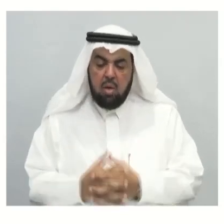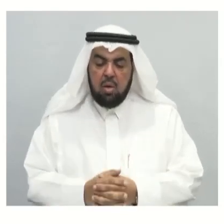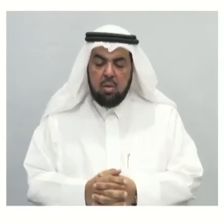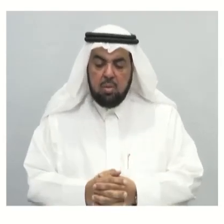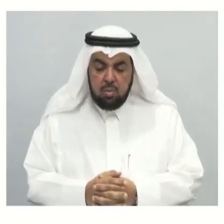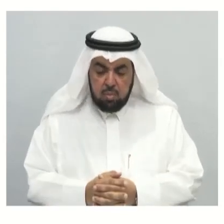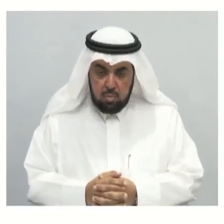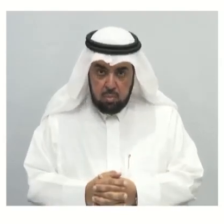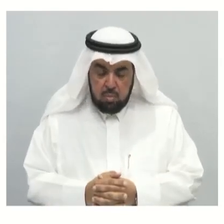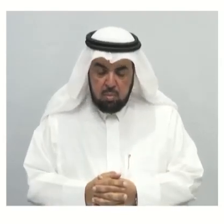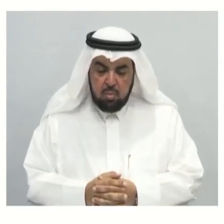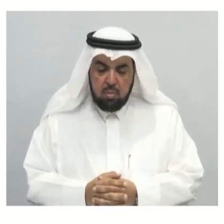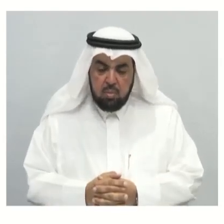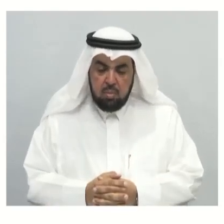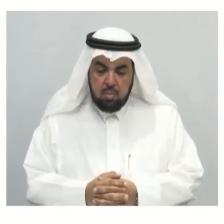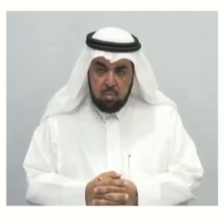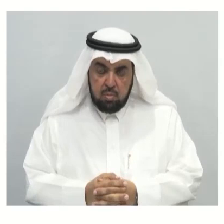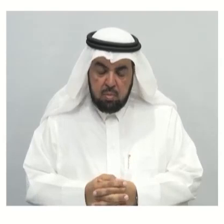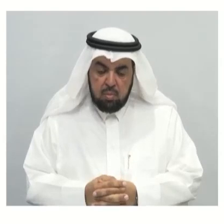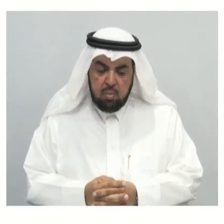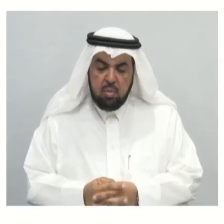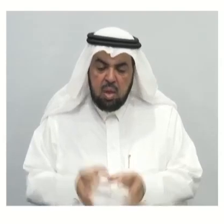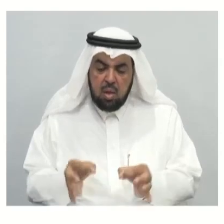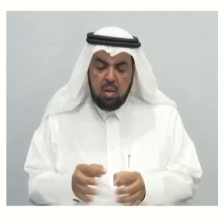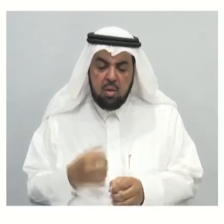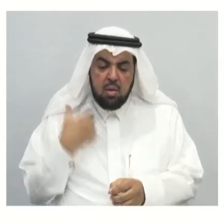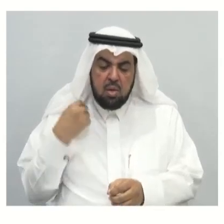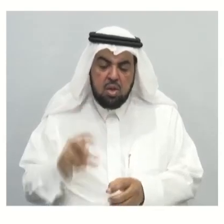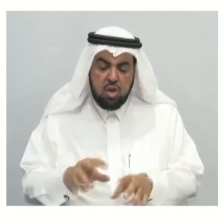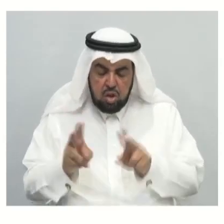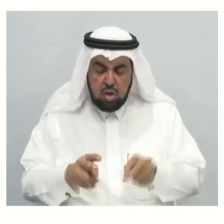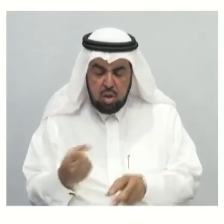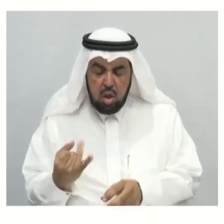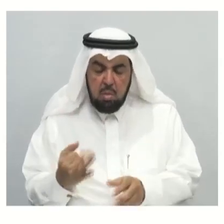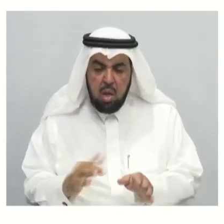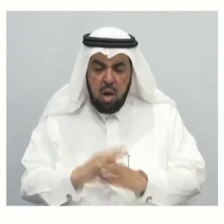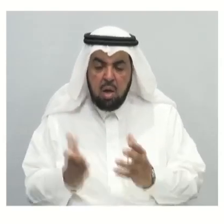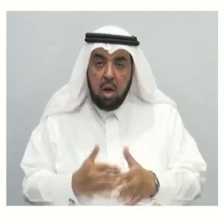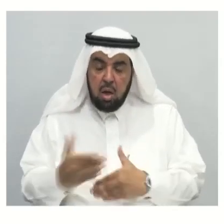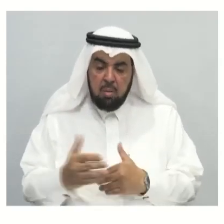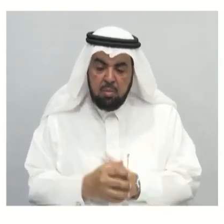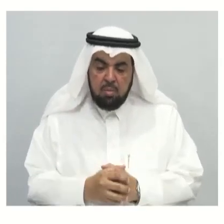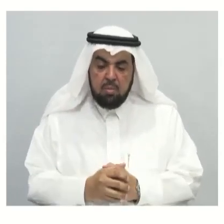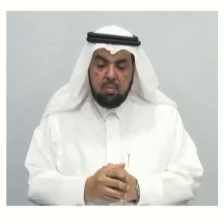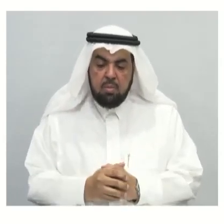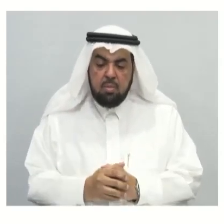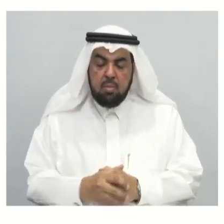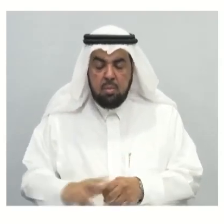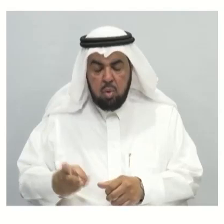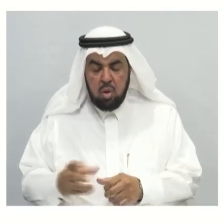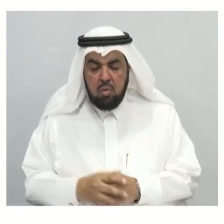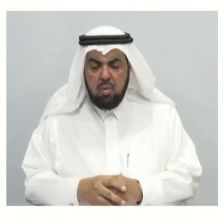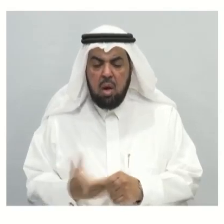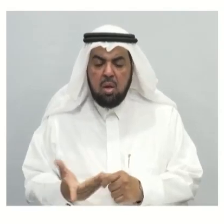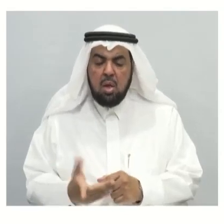الاعضاء اذا هنا في اللجان الدائمه او نص الميثاق على تشكيل عدد من اللجان الدائمه مختلفه